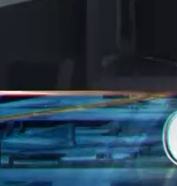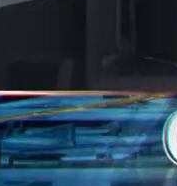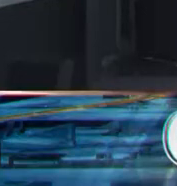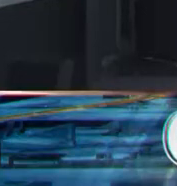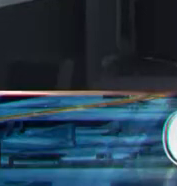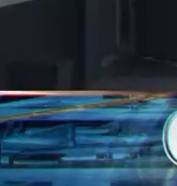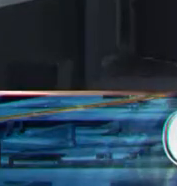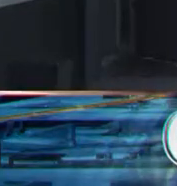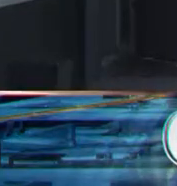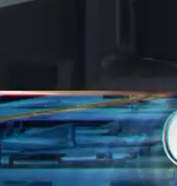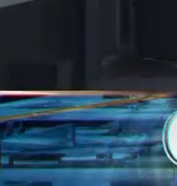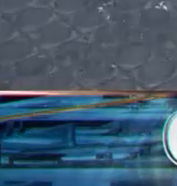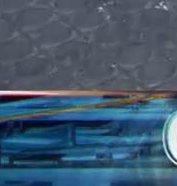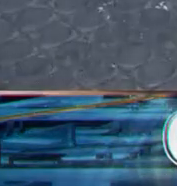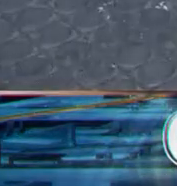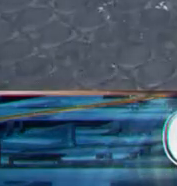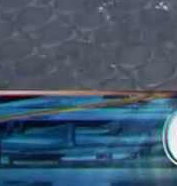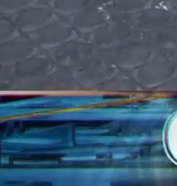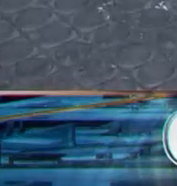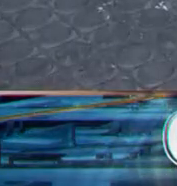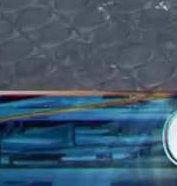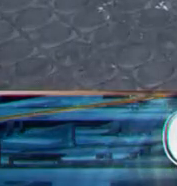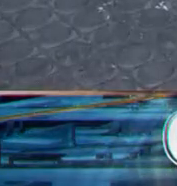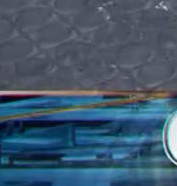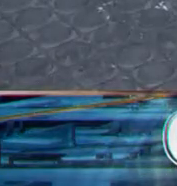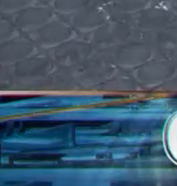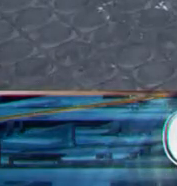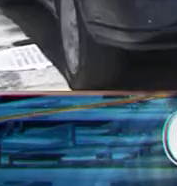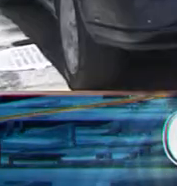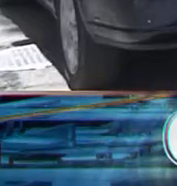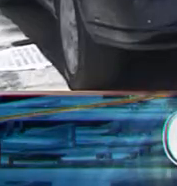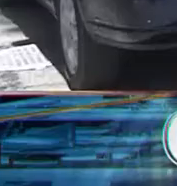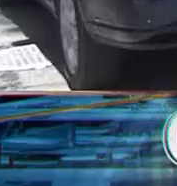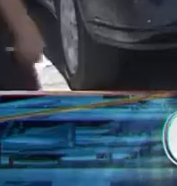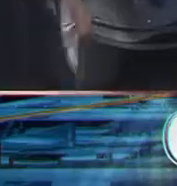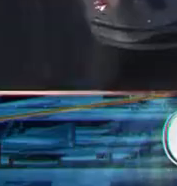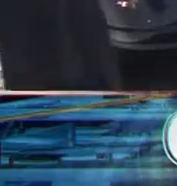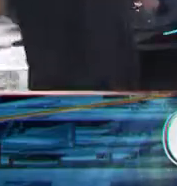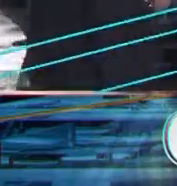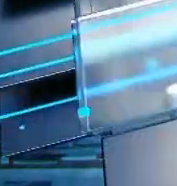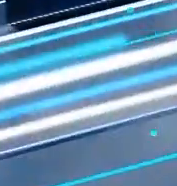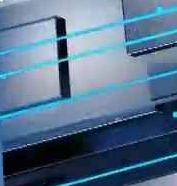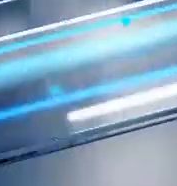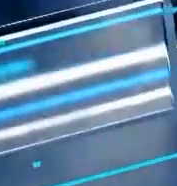Вирус добра. Меценаты Талдыкургана продолжают обеспечивать медицинские учреждения кислородными концентраторами.